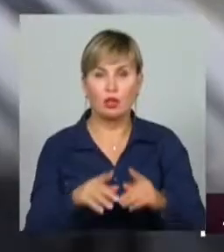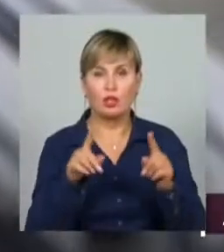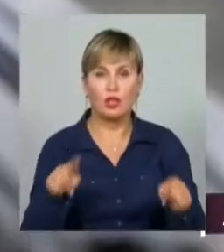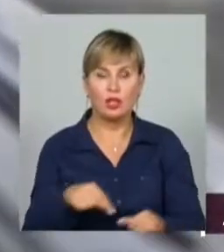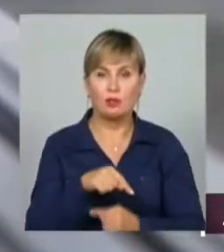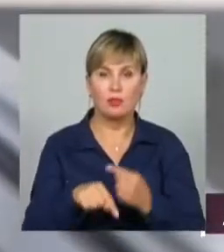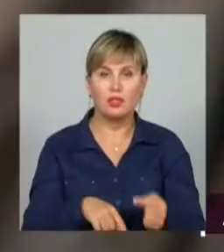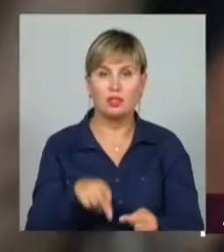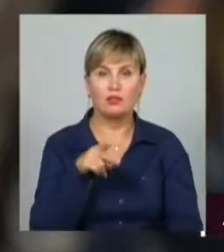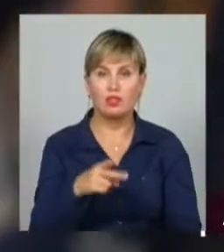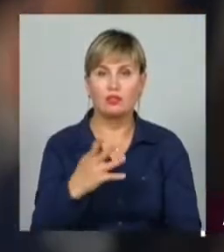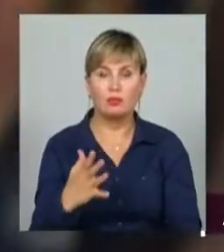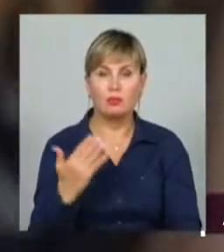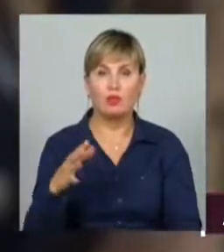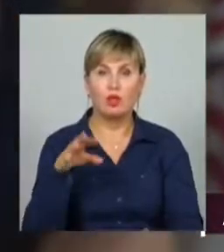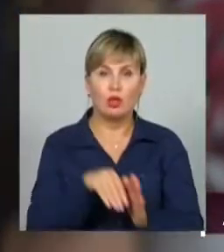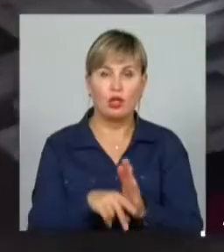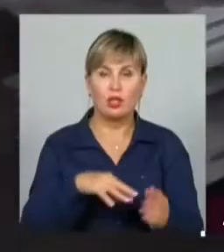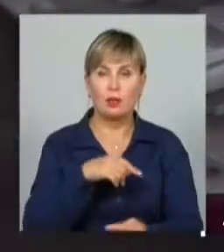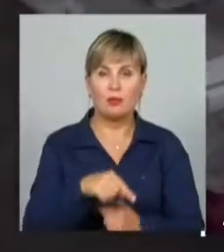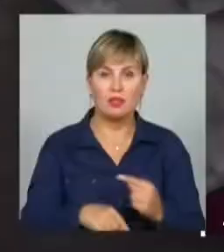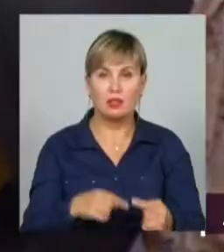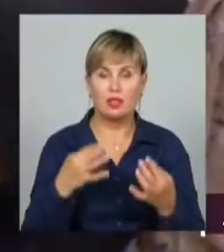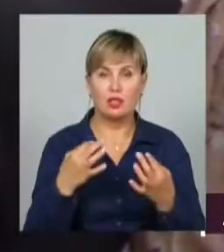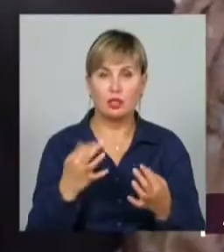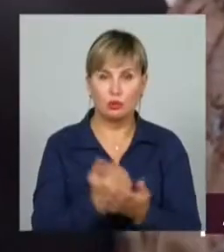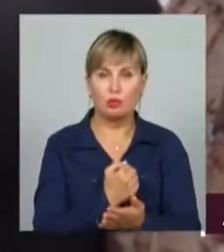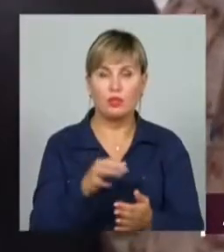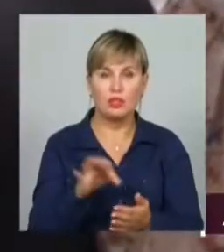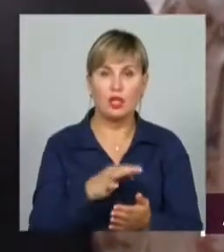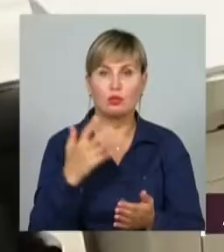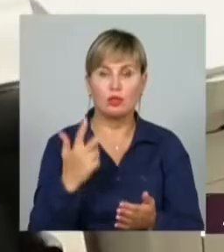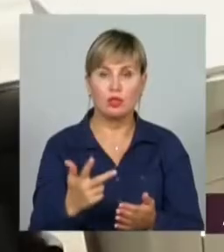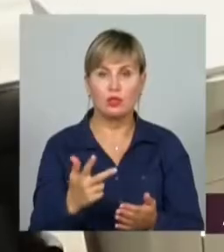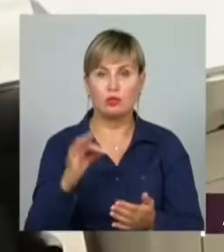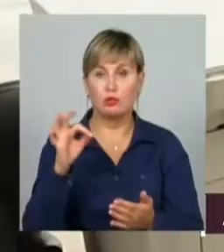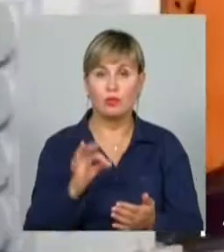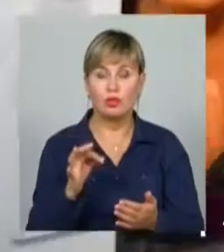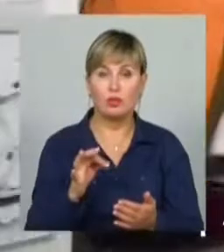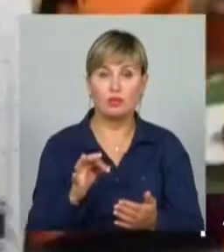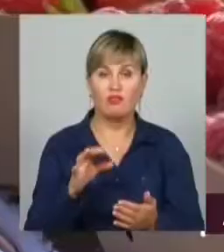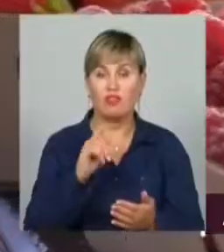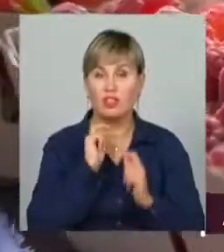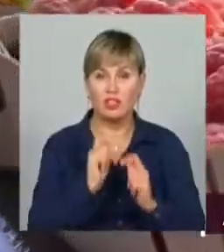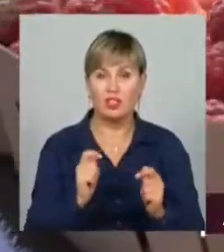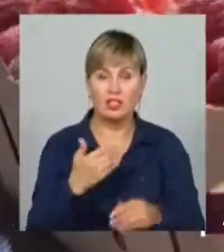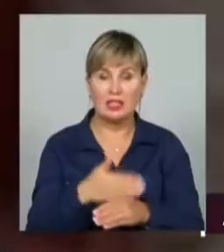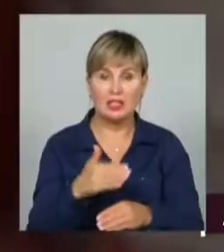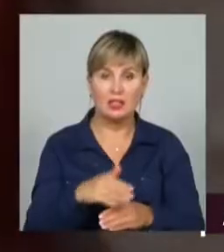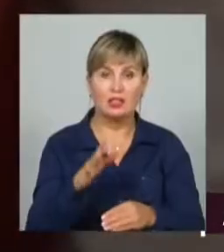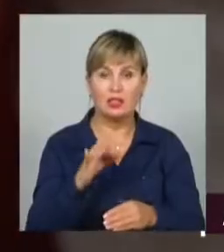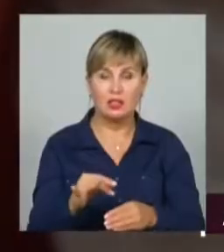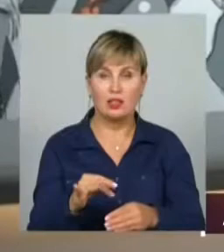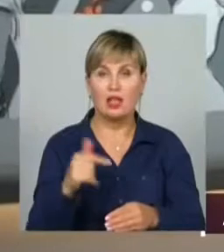бизнеса 2025». В ее рамках для бизнесменов доступны сразу три инструмента – субсидирование ставки вознаграждения кредитов и